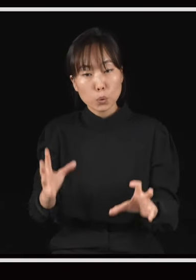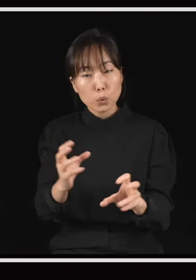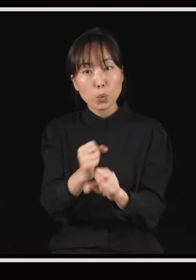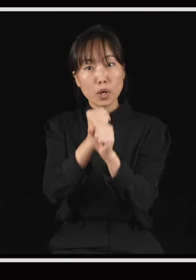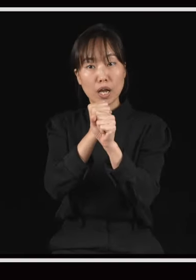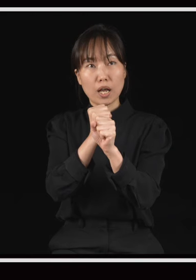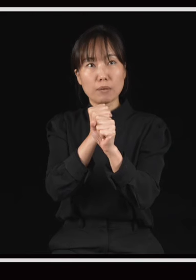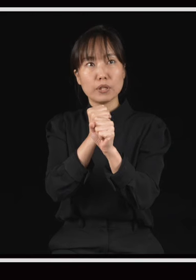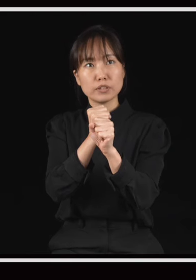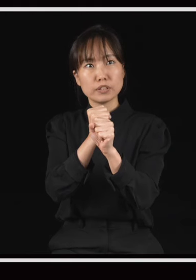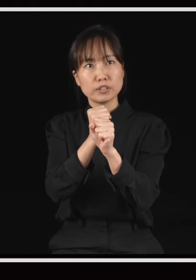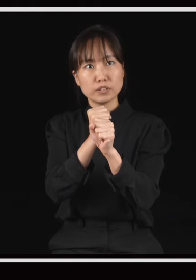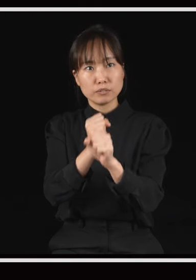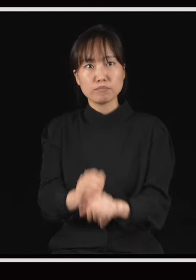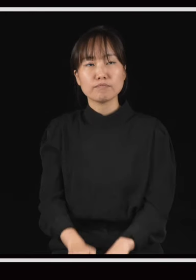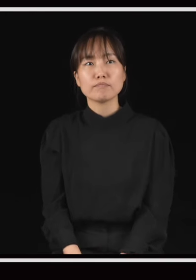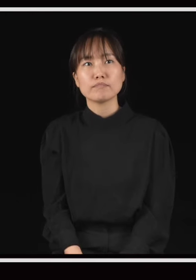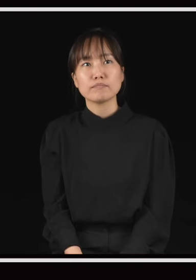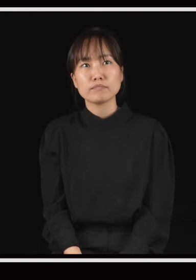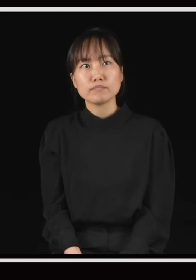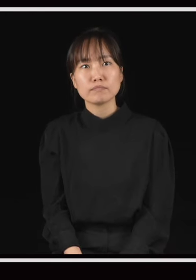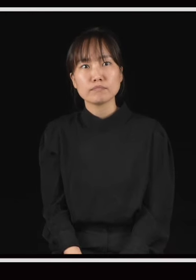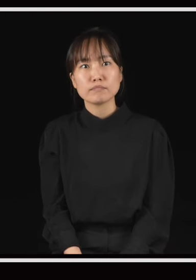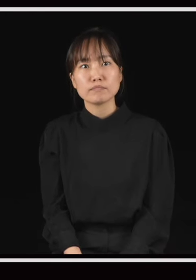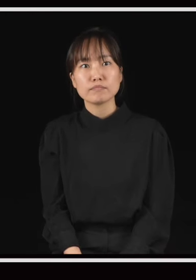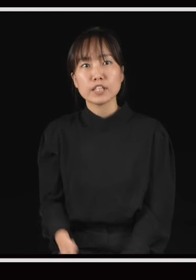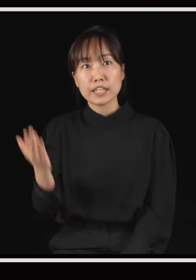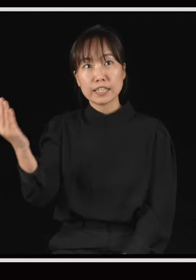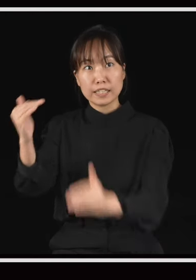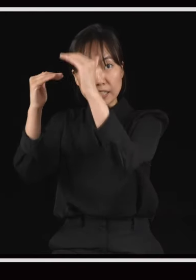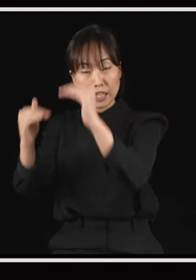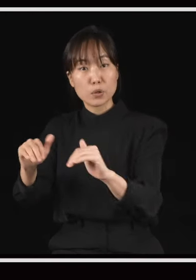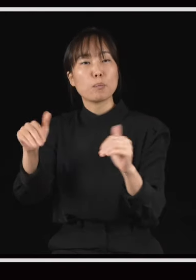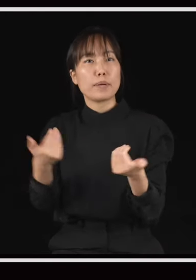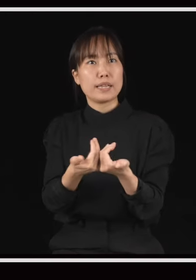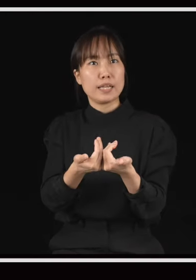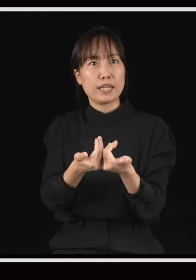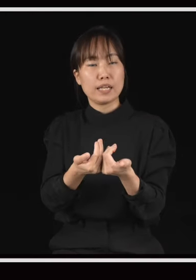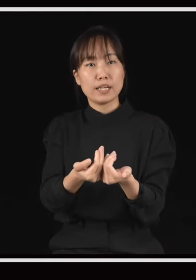결국에 여기서 말씀드린 이 원리, 이거랑 반대로 가는 거죠.